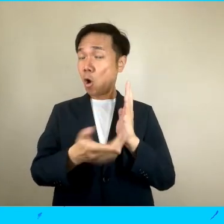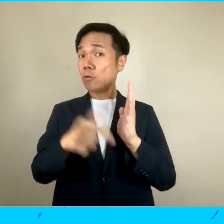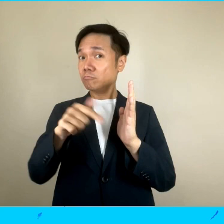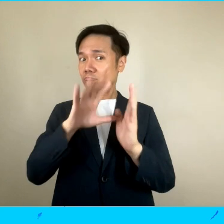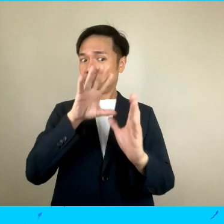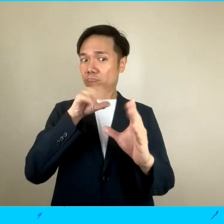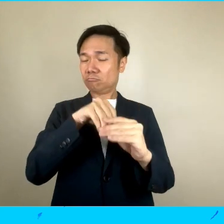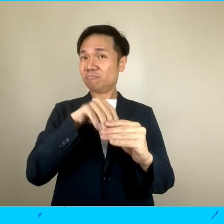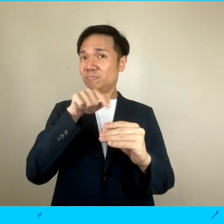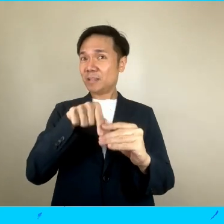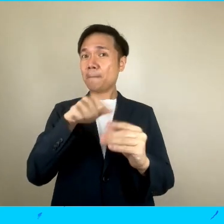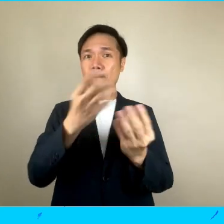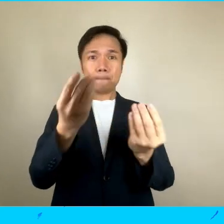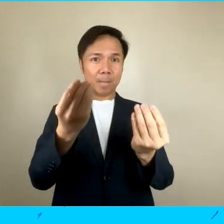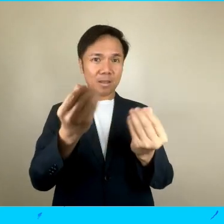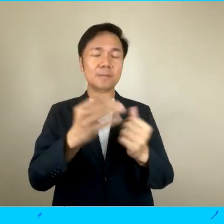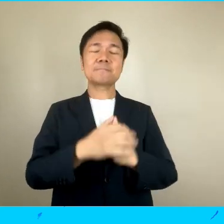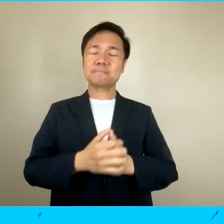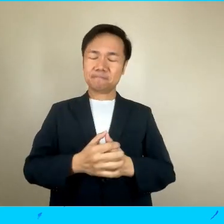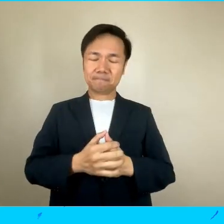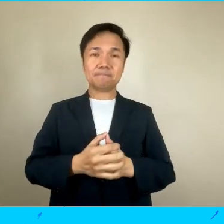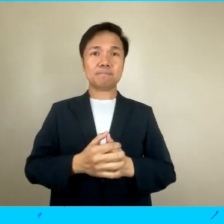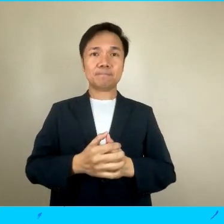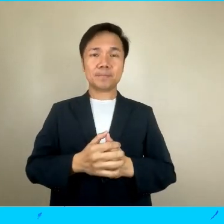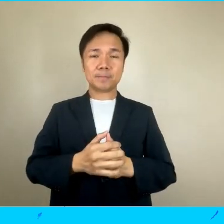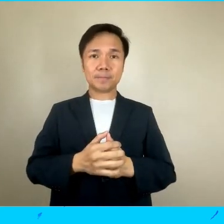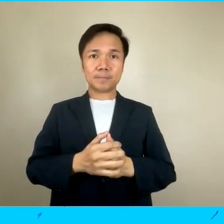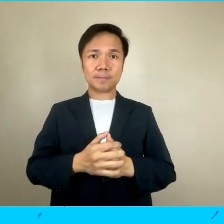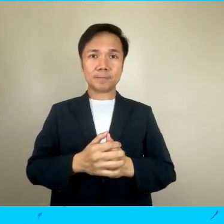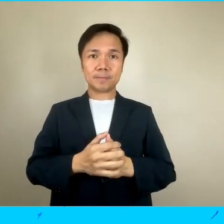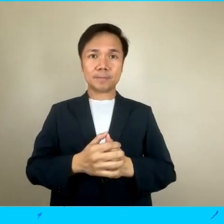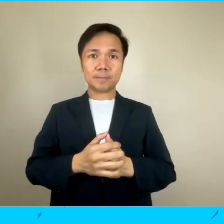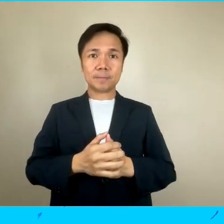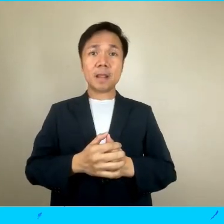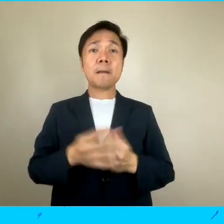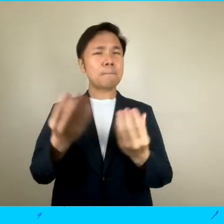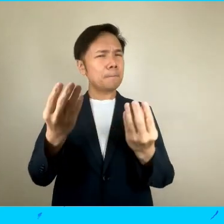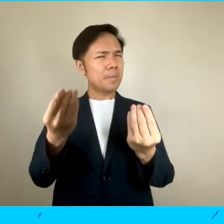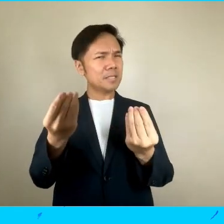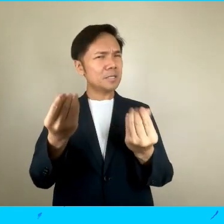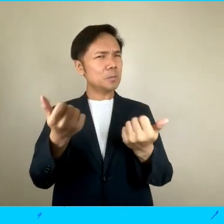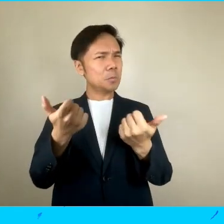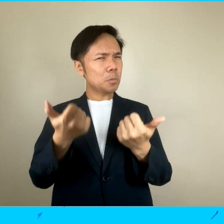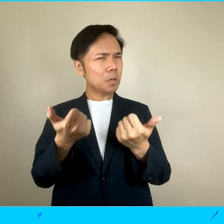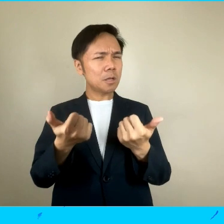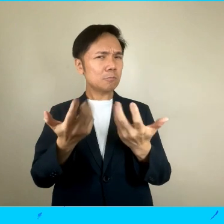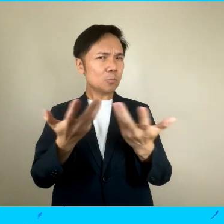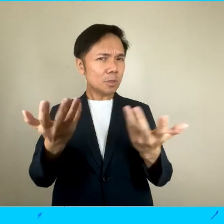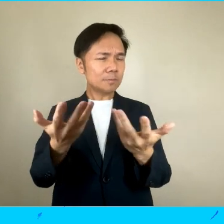aussi parce que ça assure d'autres droits. Donc, si on parle